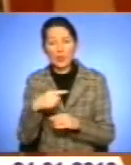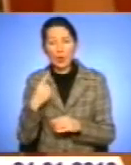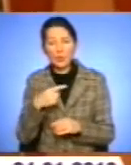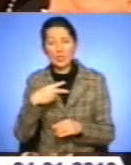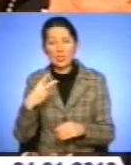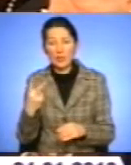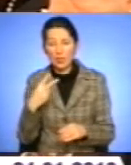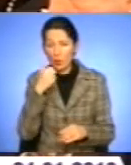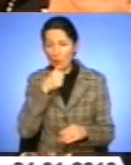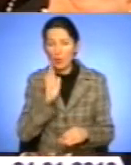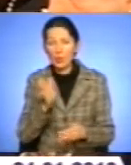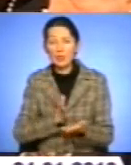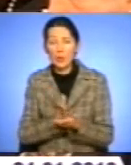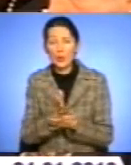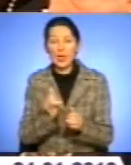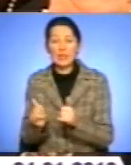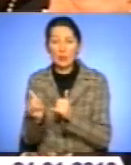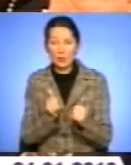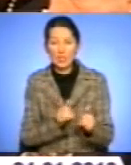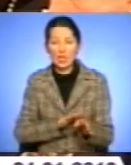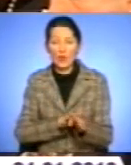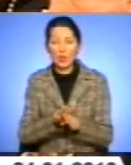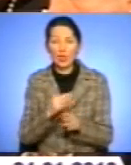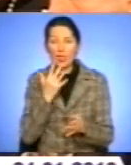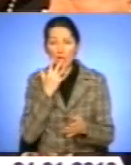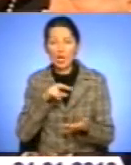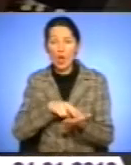говорили на засіданні колегії Пенсійного фонду України в області.